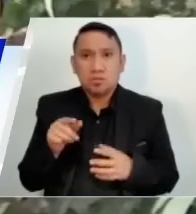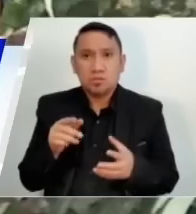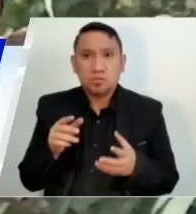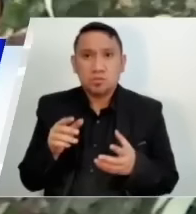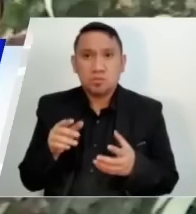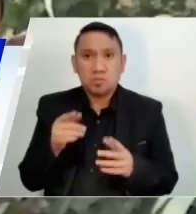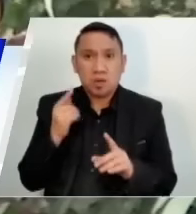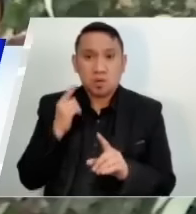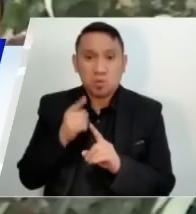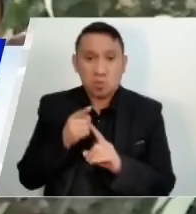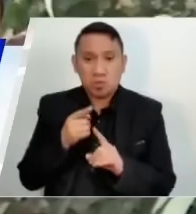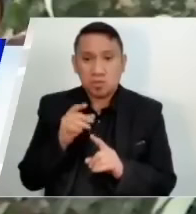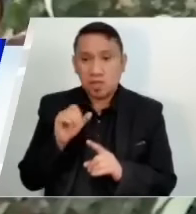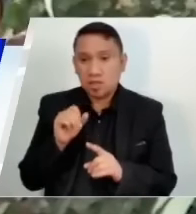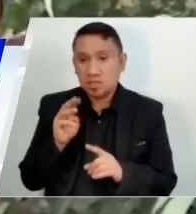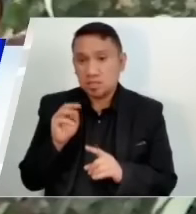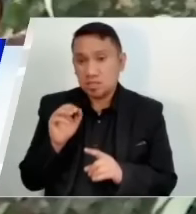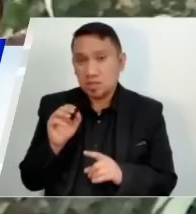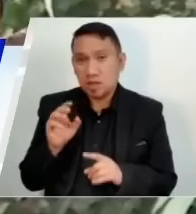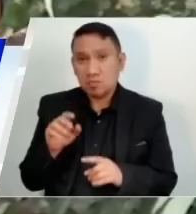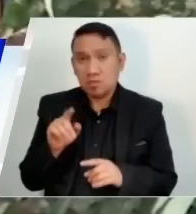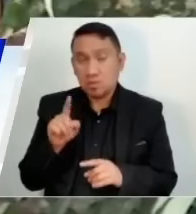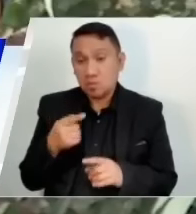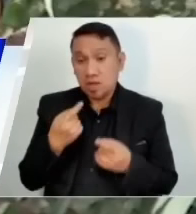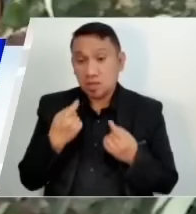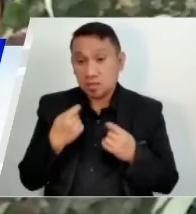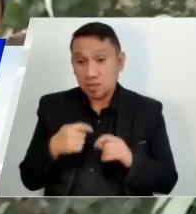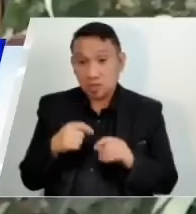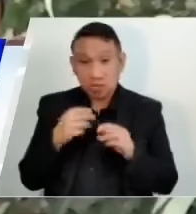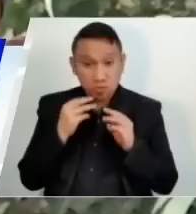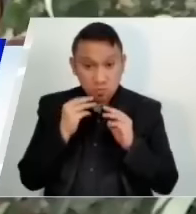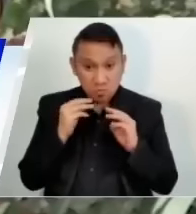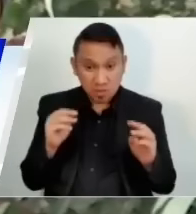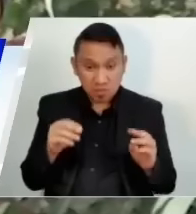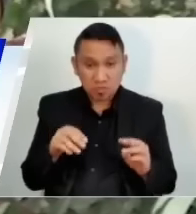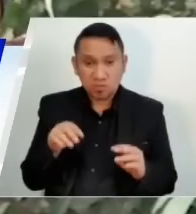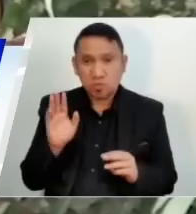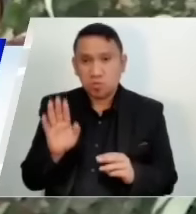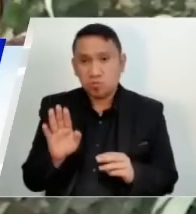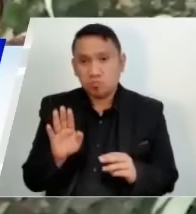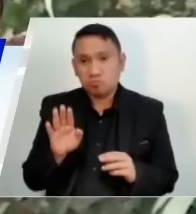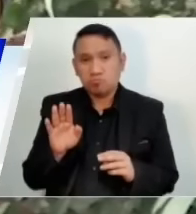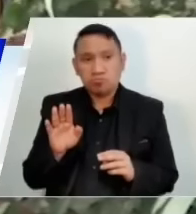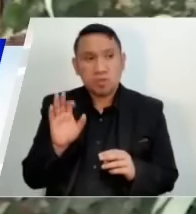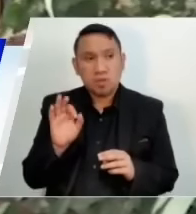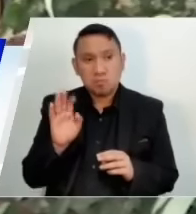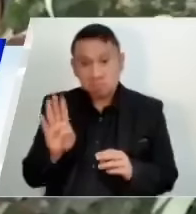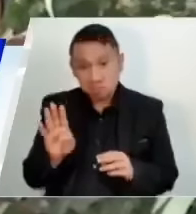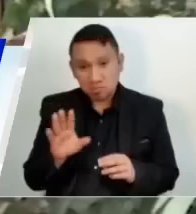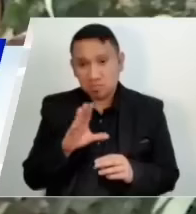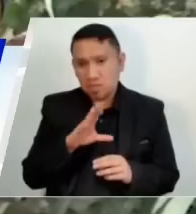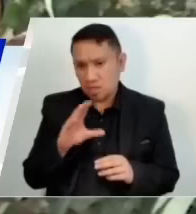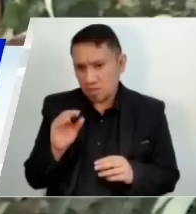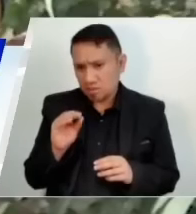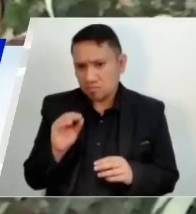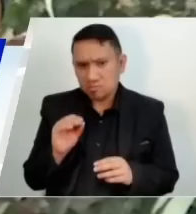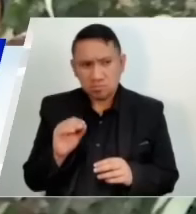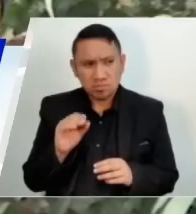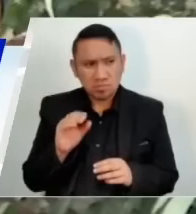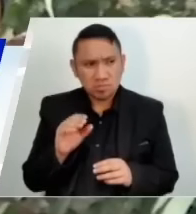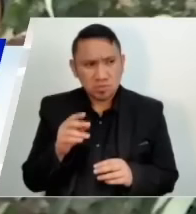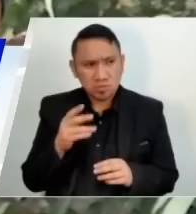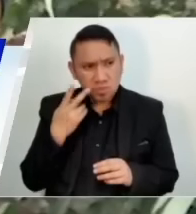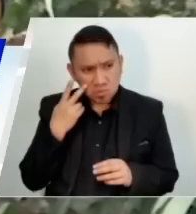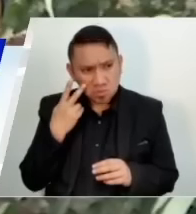So tinry kong minessage yung profile na yon. Tapos sinisin lang po ako. Tinry ko, pwede po